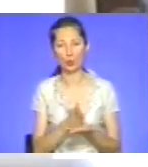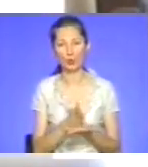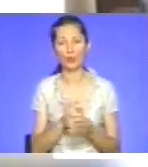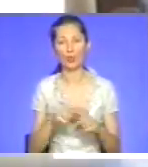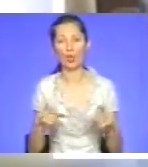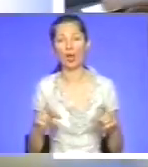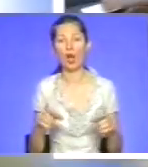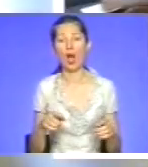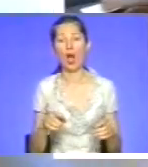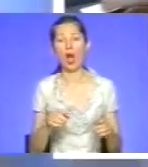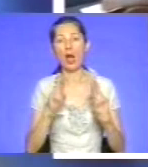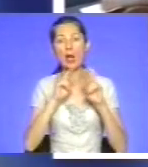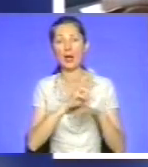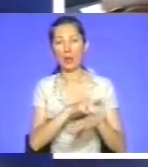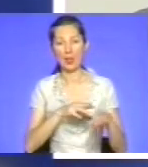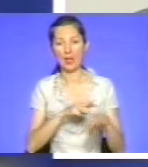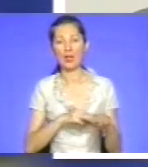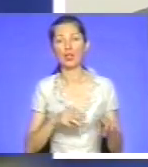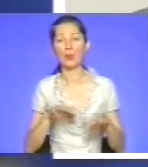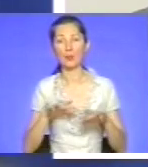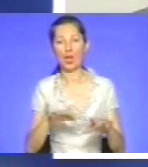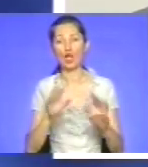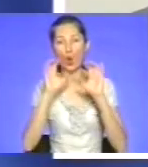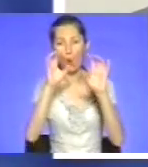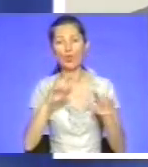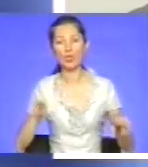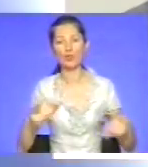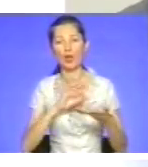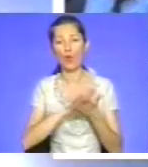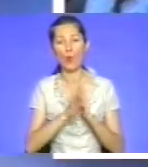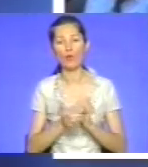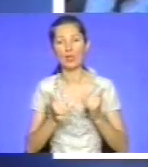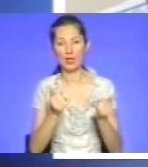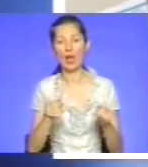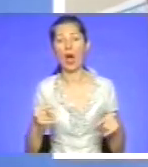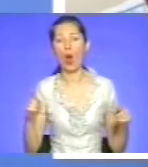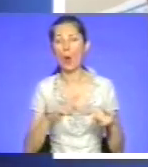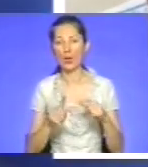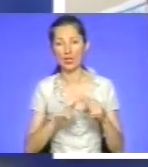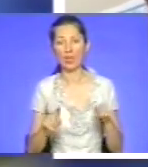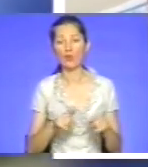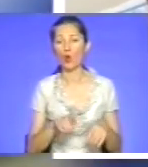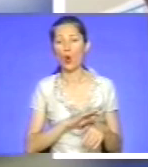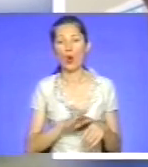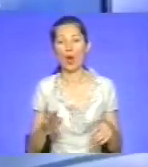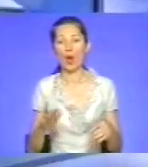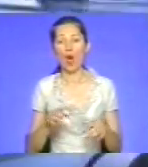Кримінальний процесуальний кодекс України створив реальні умови для оперативного, всебічного та неупередженого розслідування, стверджують